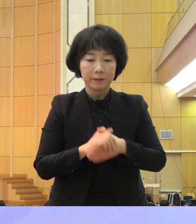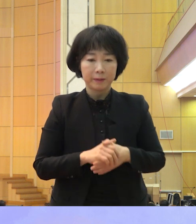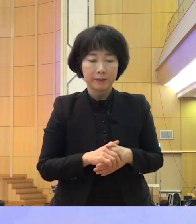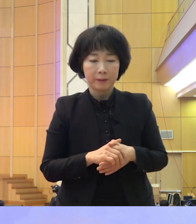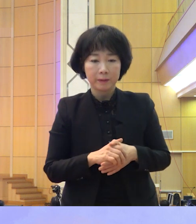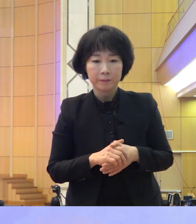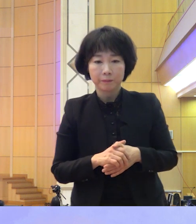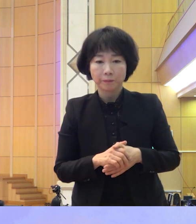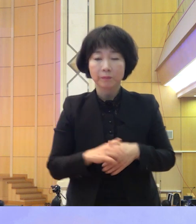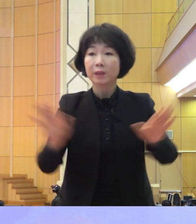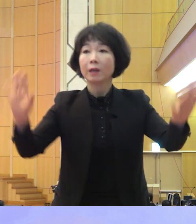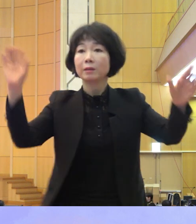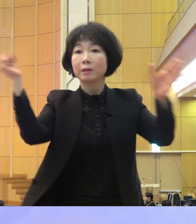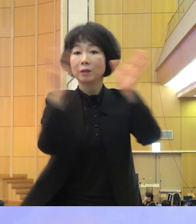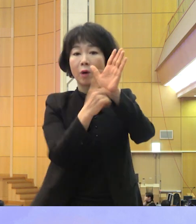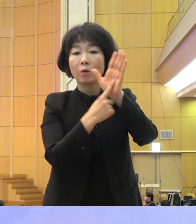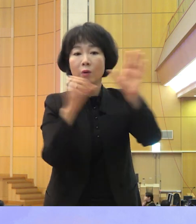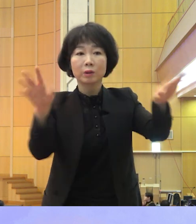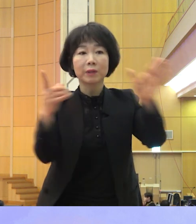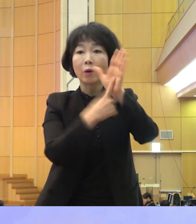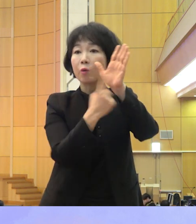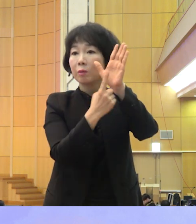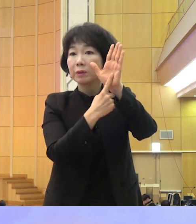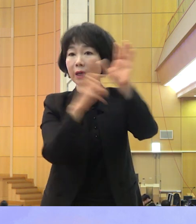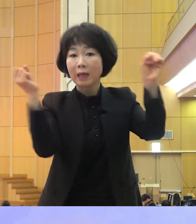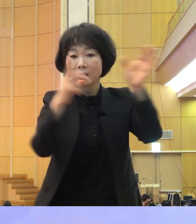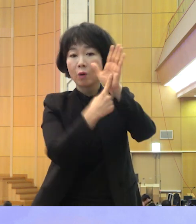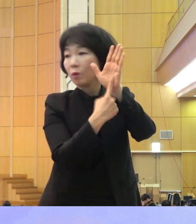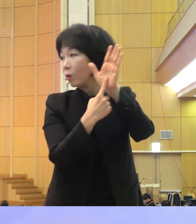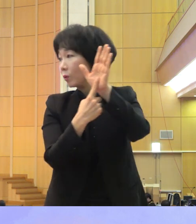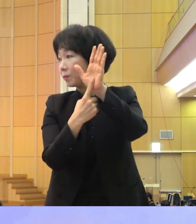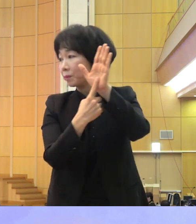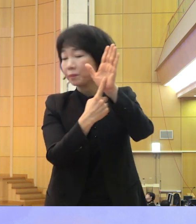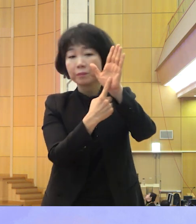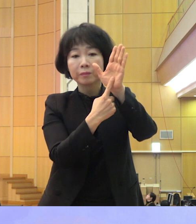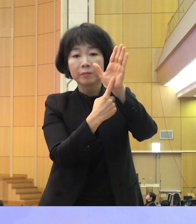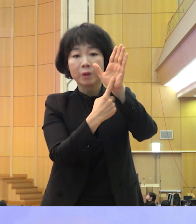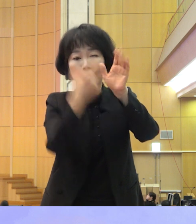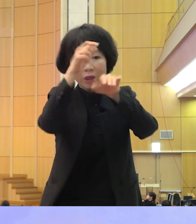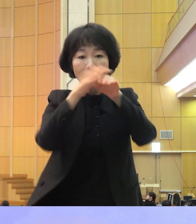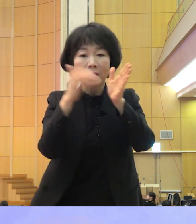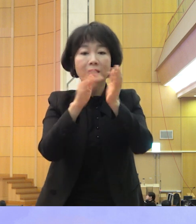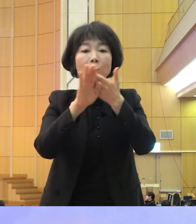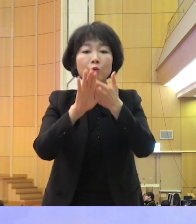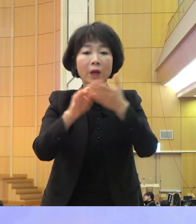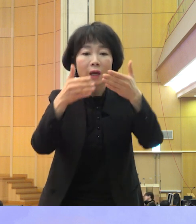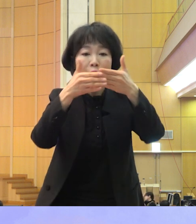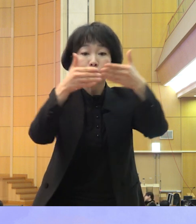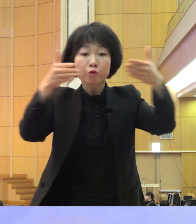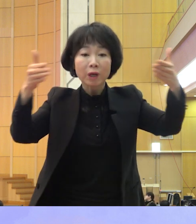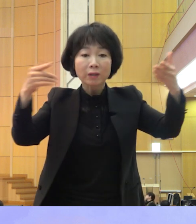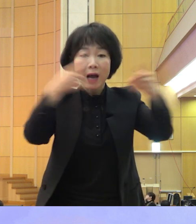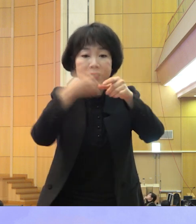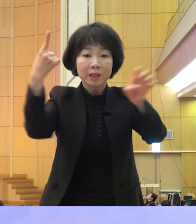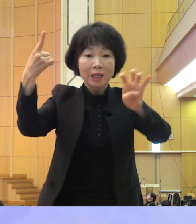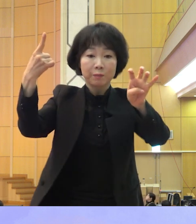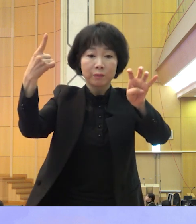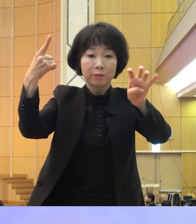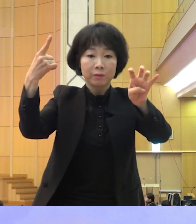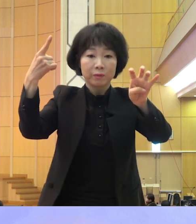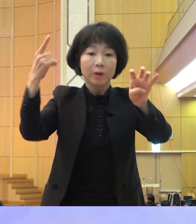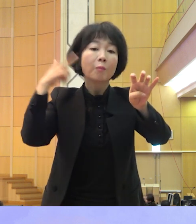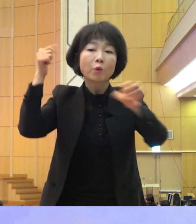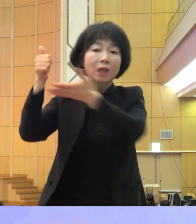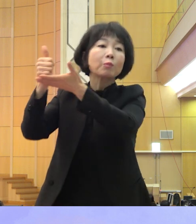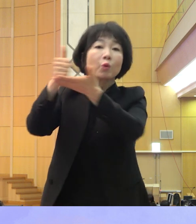네. 다시 한번 광고 말씀드립니다. 청소년 청년 겨울 캠프가 이번 주 금요일부터 주일까지